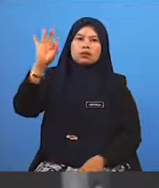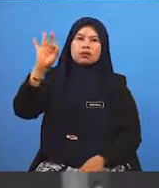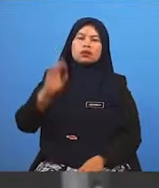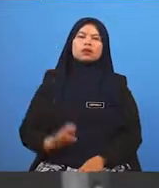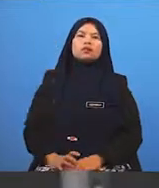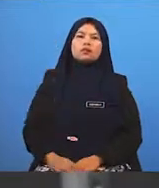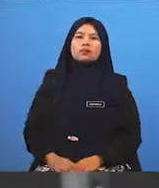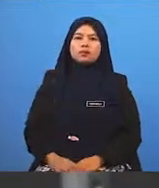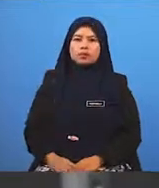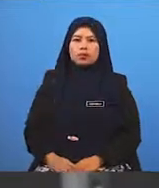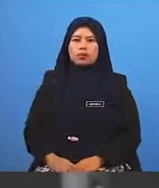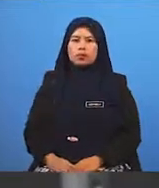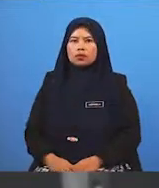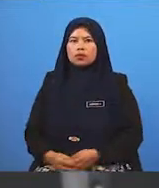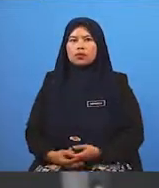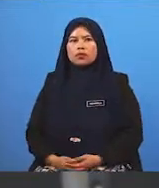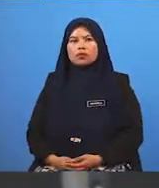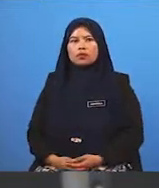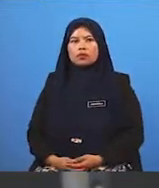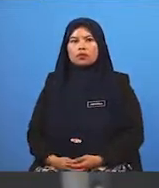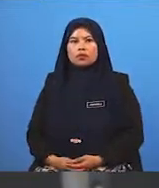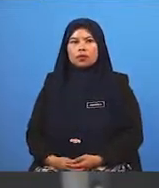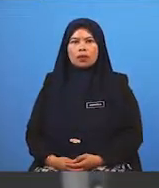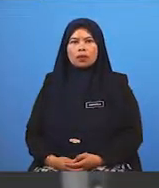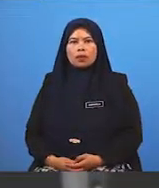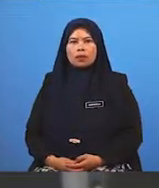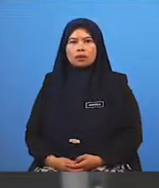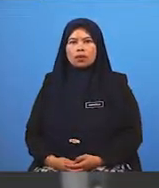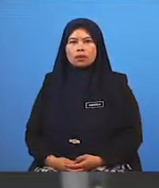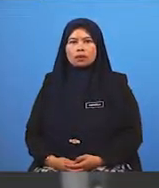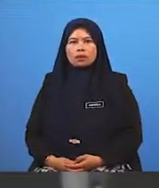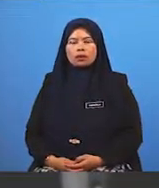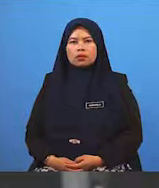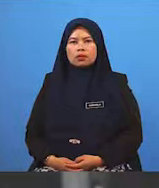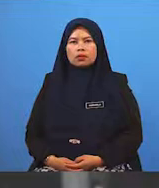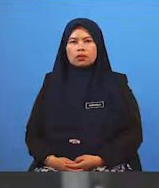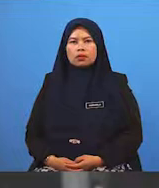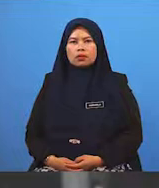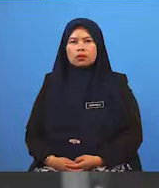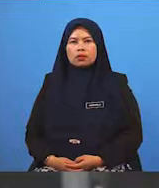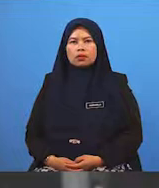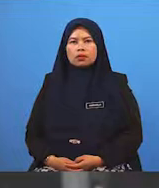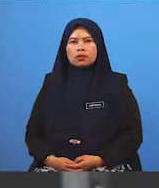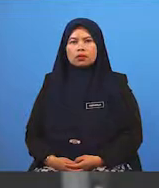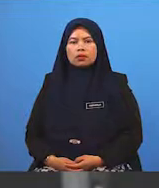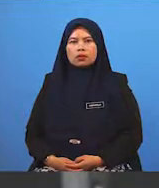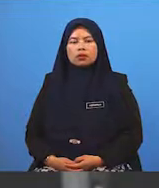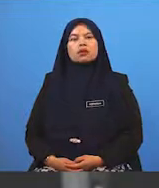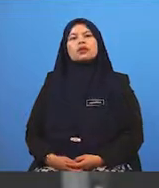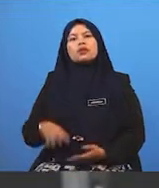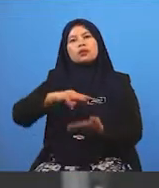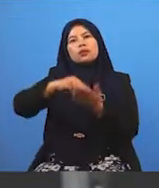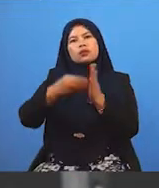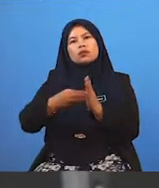padanya sebagai solat tambahan bagimu. Semoga Tuhanmu membangkitkan dan menempatkan kamu pada